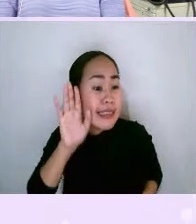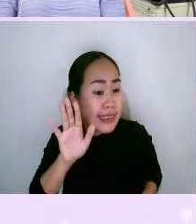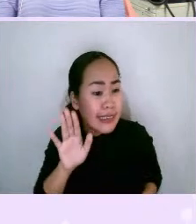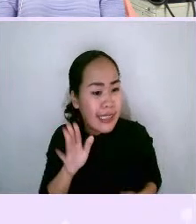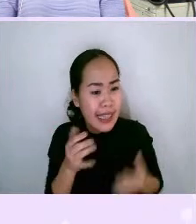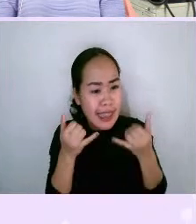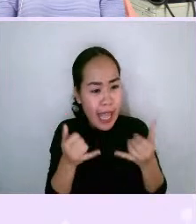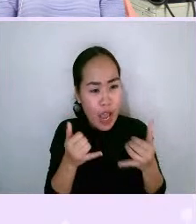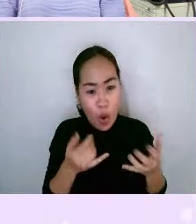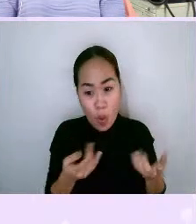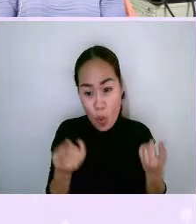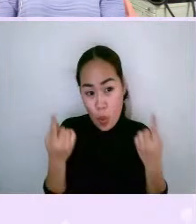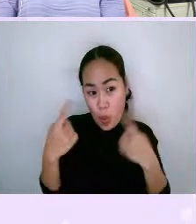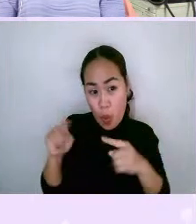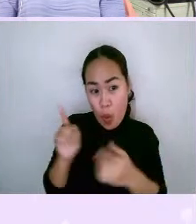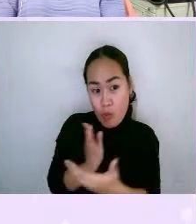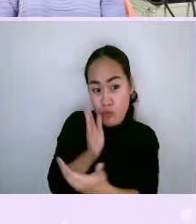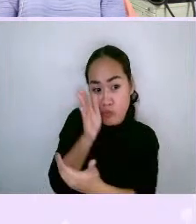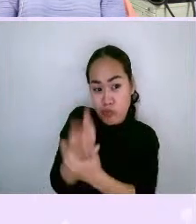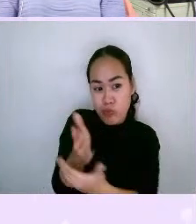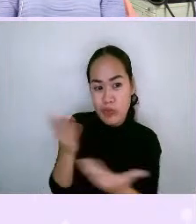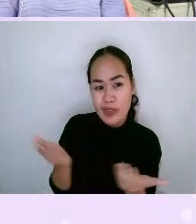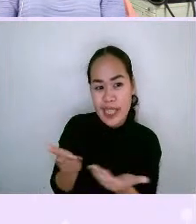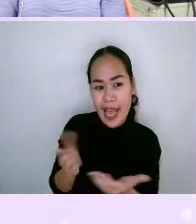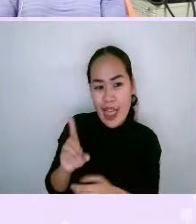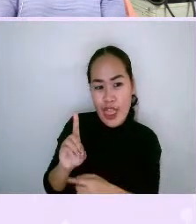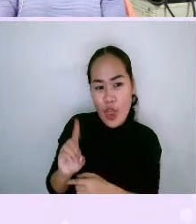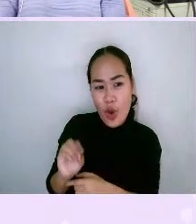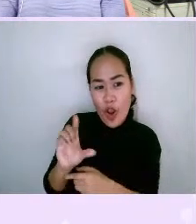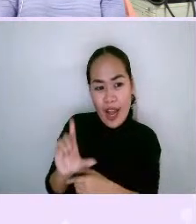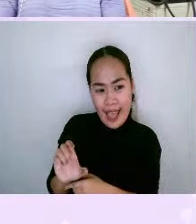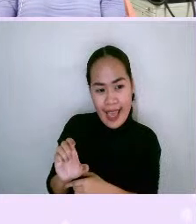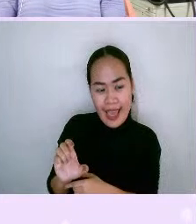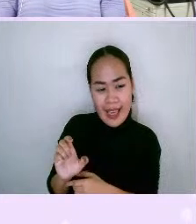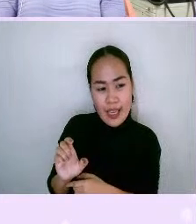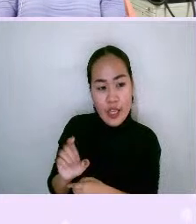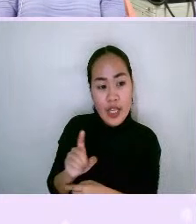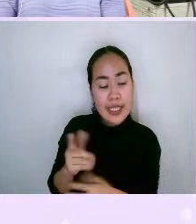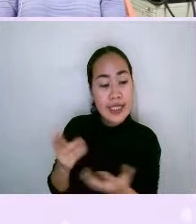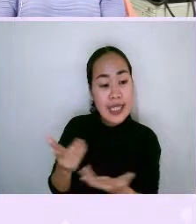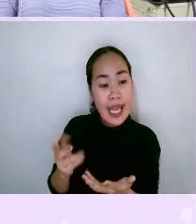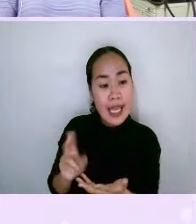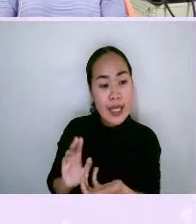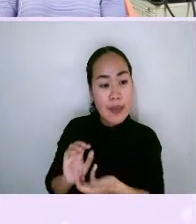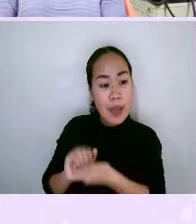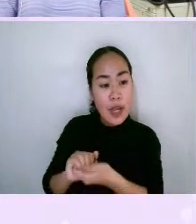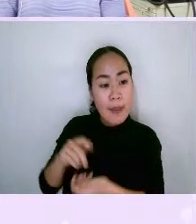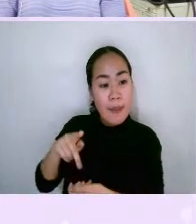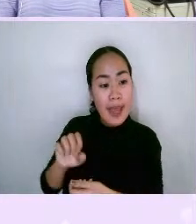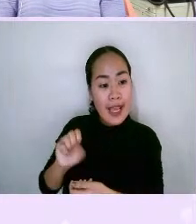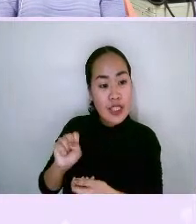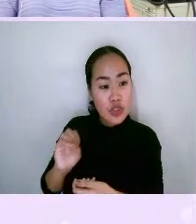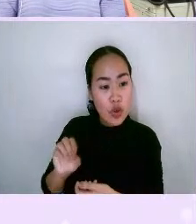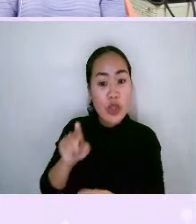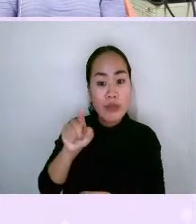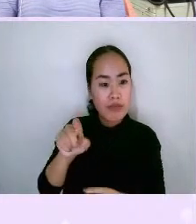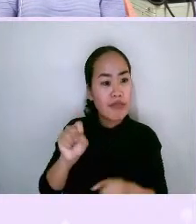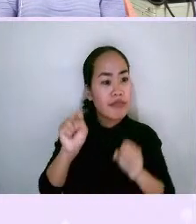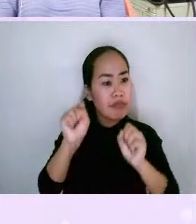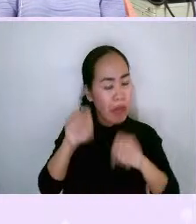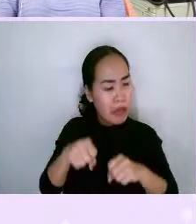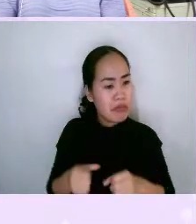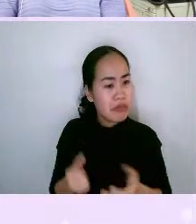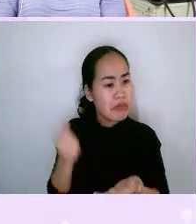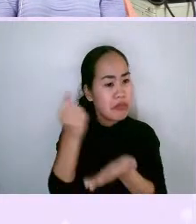sa Department of Labor and Employment to our PESO, at siya po ay na-hire as an intern under the department's